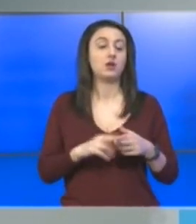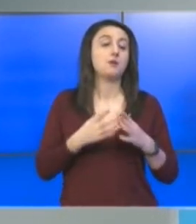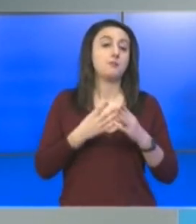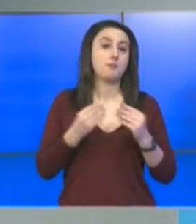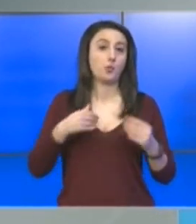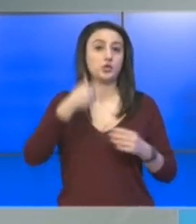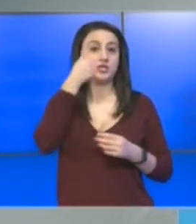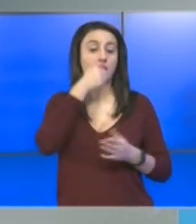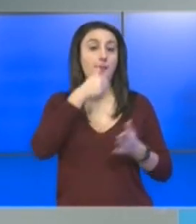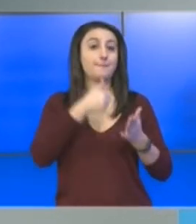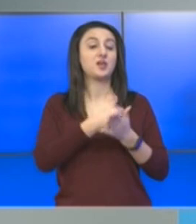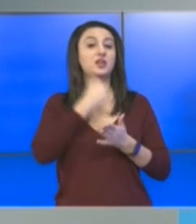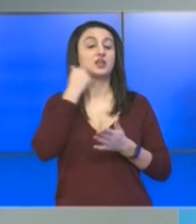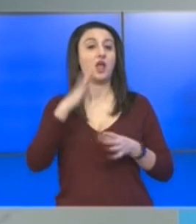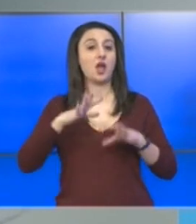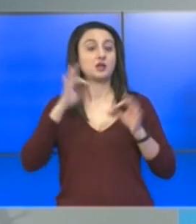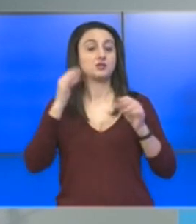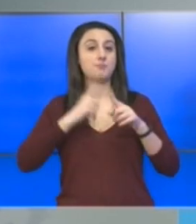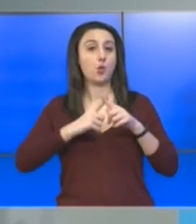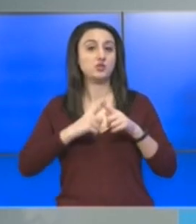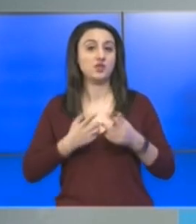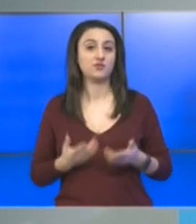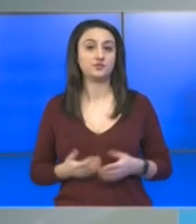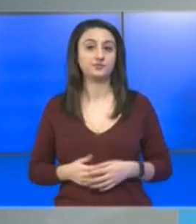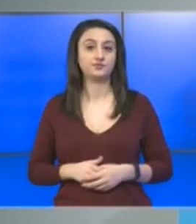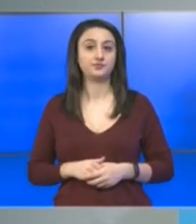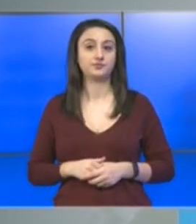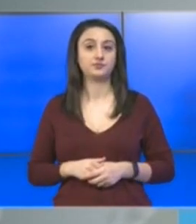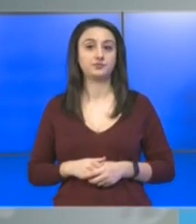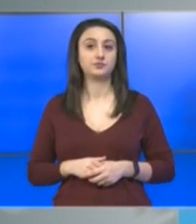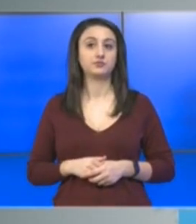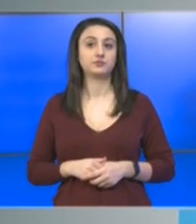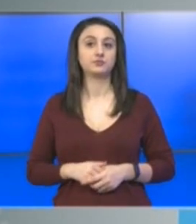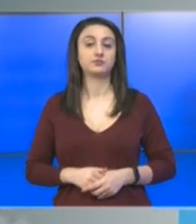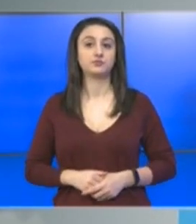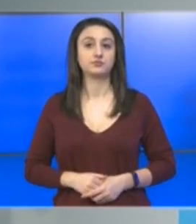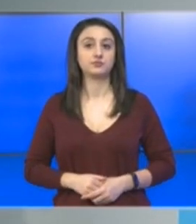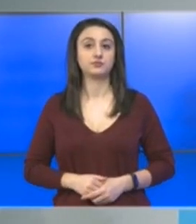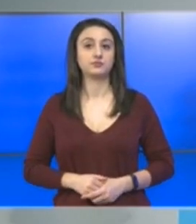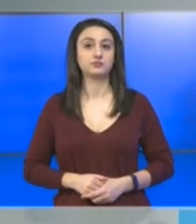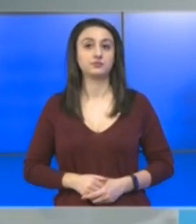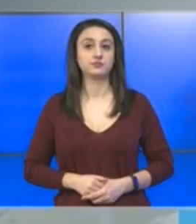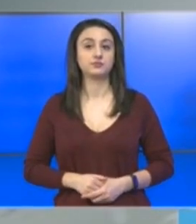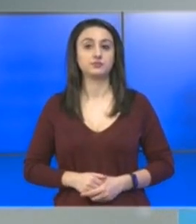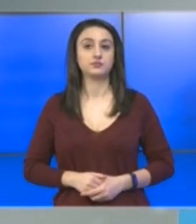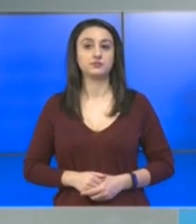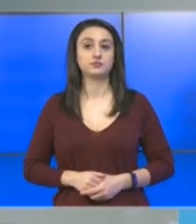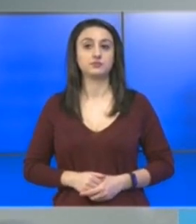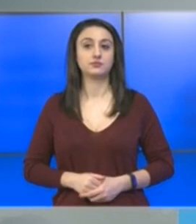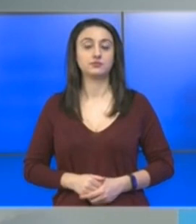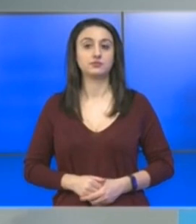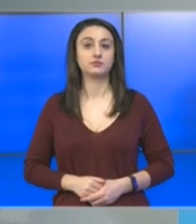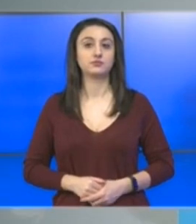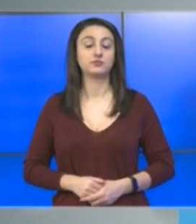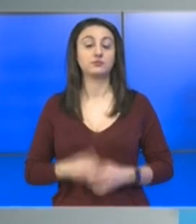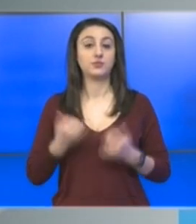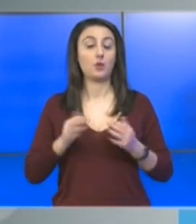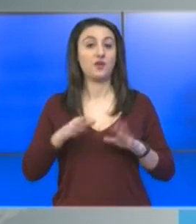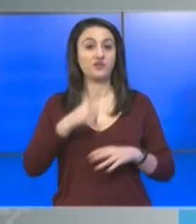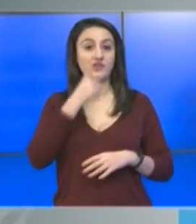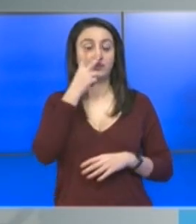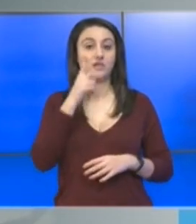multe zile până să fie depistați pozitiv. Deci, stimată doamnă, nu în acest moment, având în vedere că este o